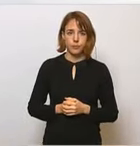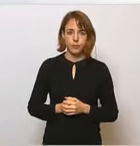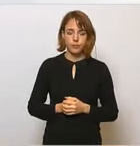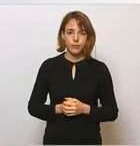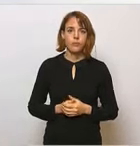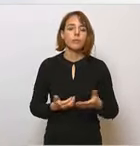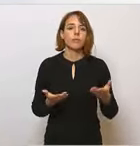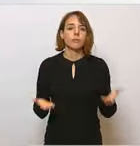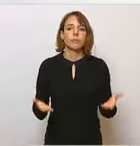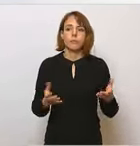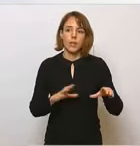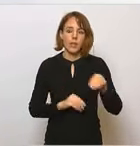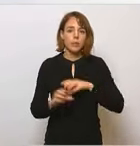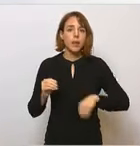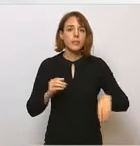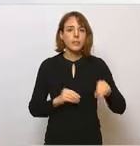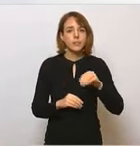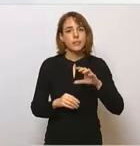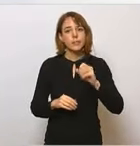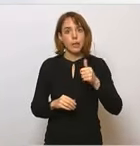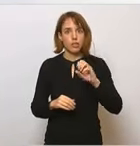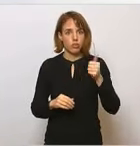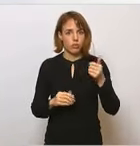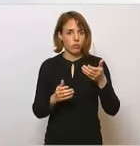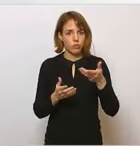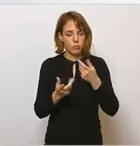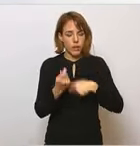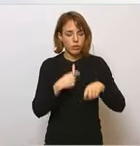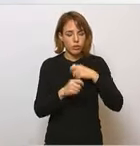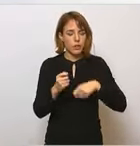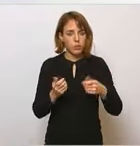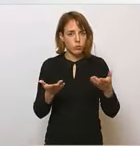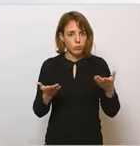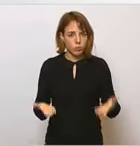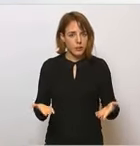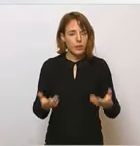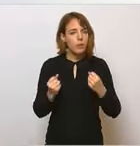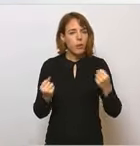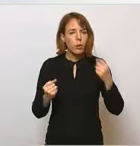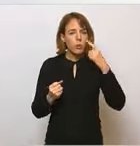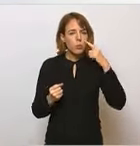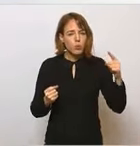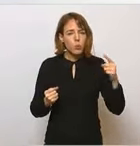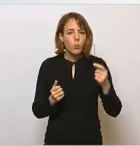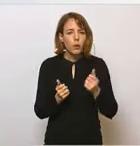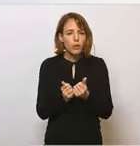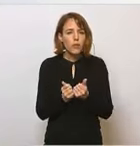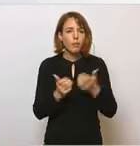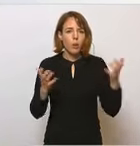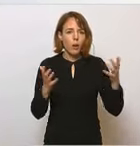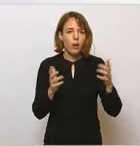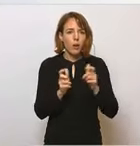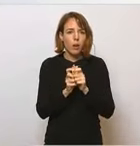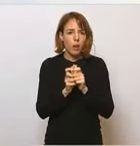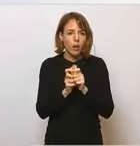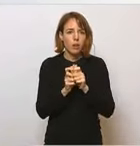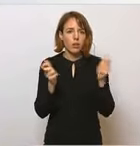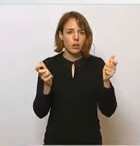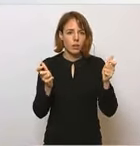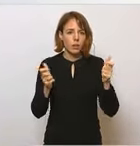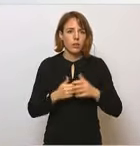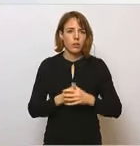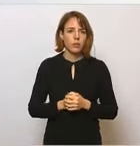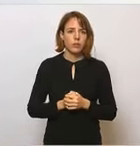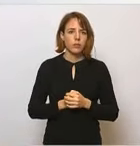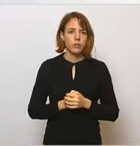un espace de marché numérique fort ici pour de nombreux développeurs, entrepreneurs